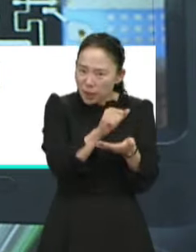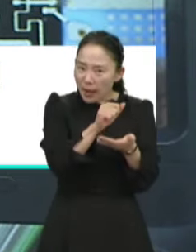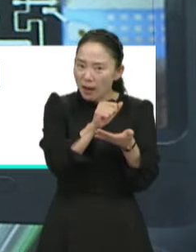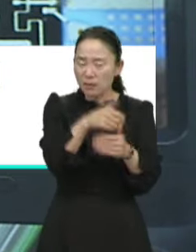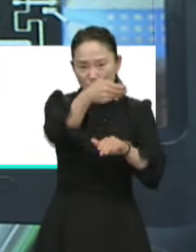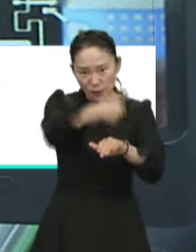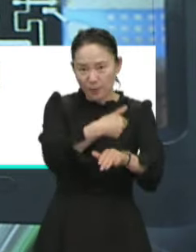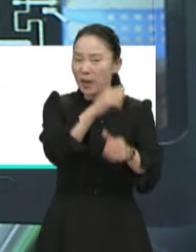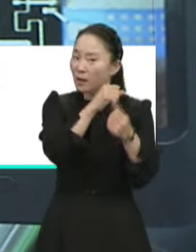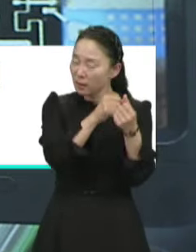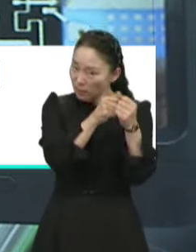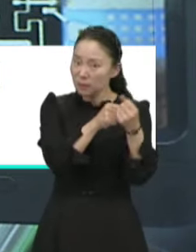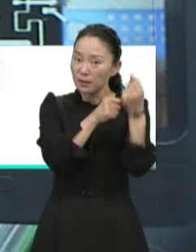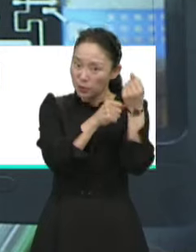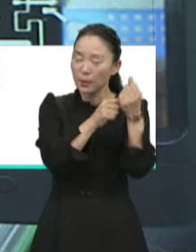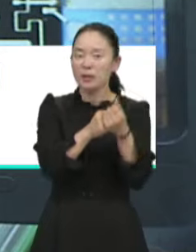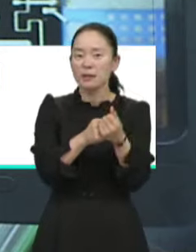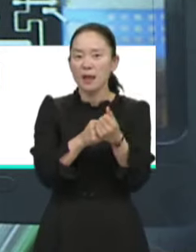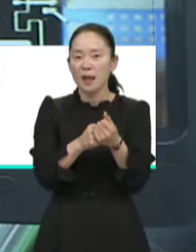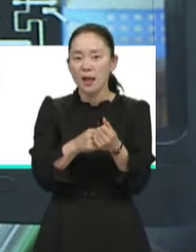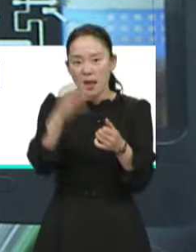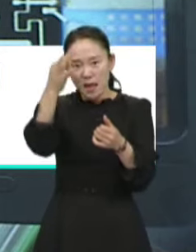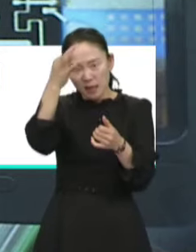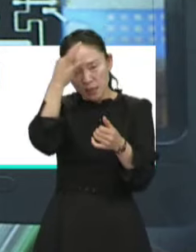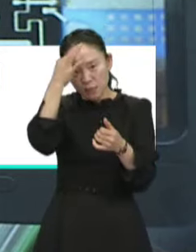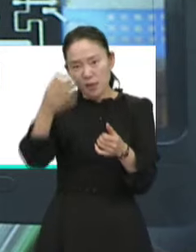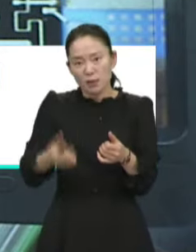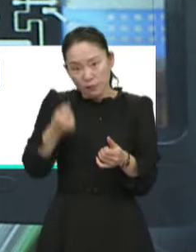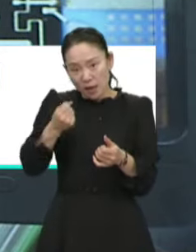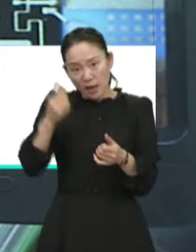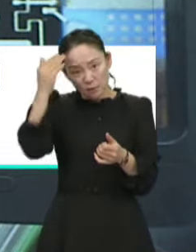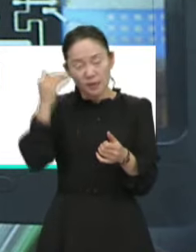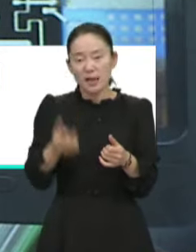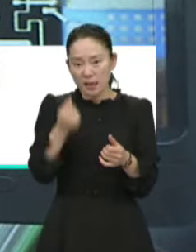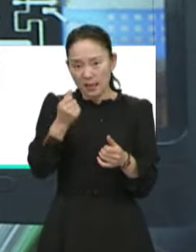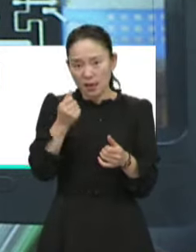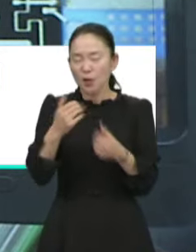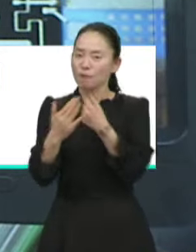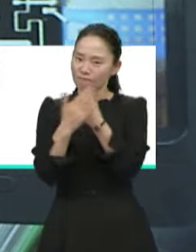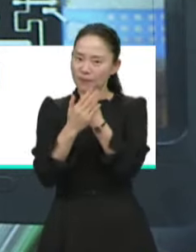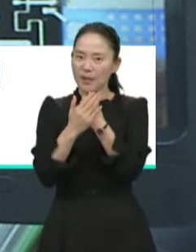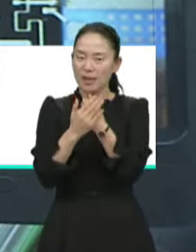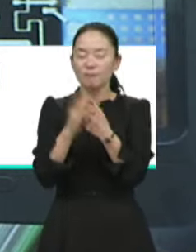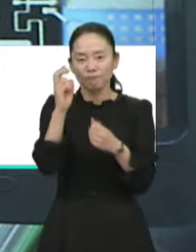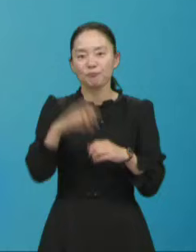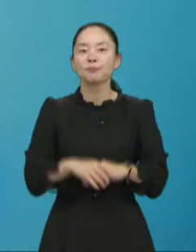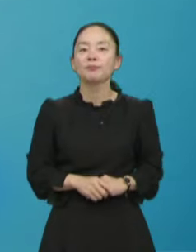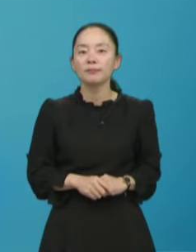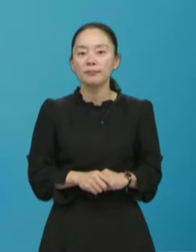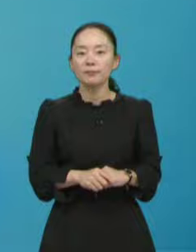의존해왔던 차세대 반도체 기술 국산화에 큰 보탬이 될 전망입니다. 조혜원 기자의 보도입니다.